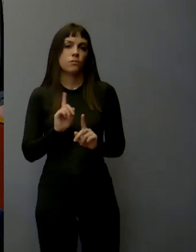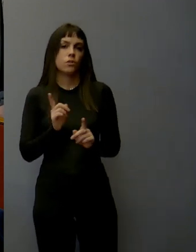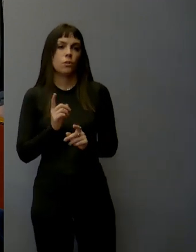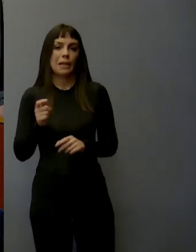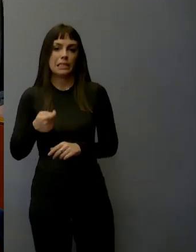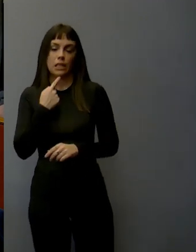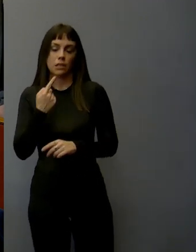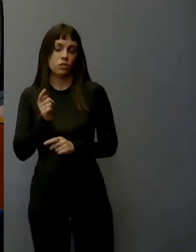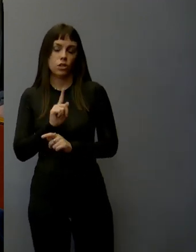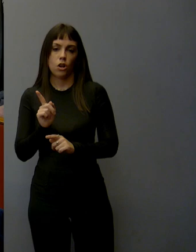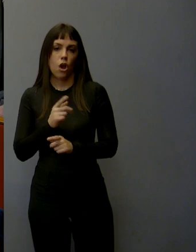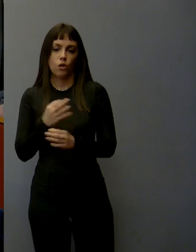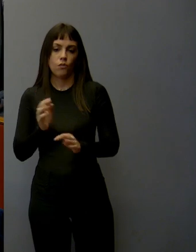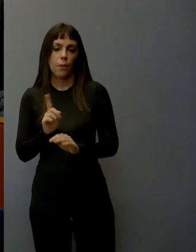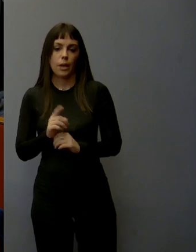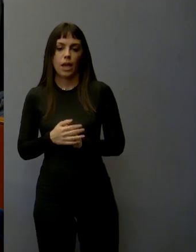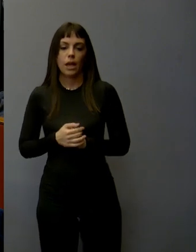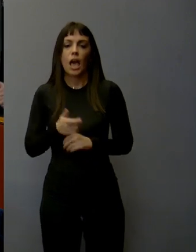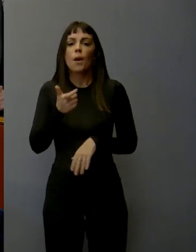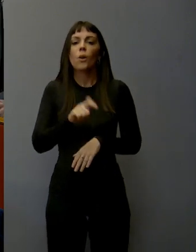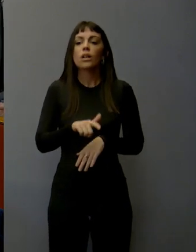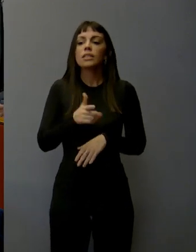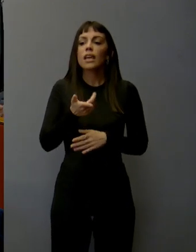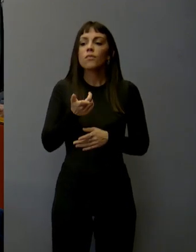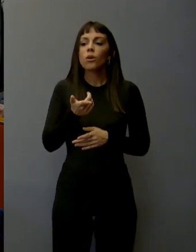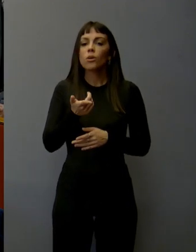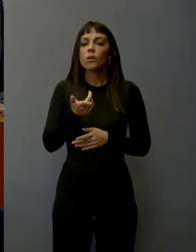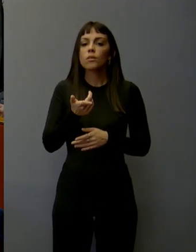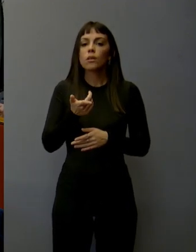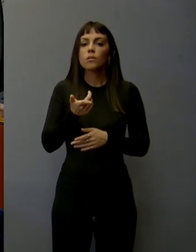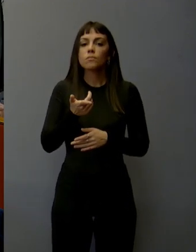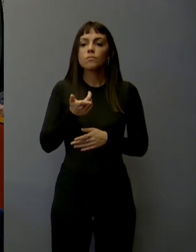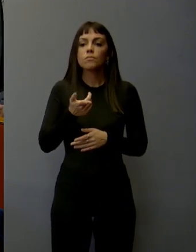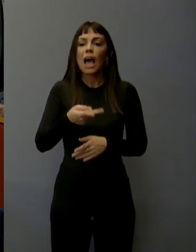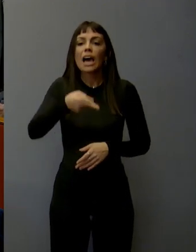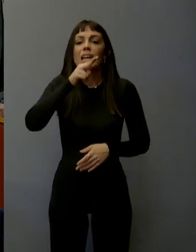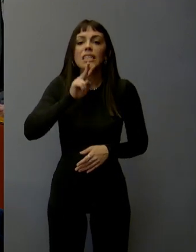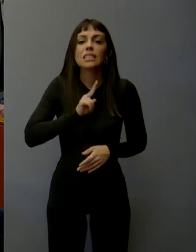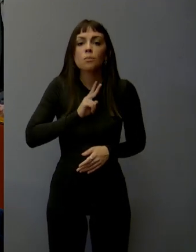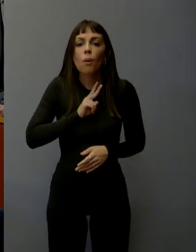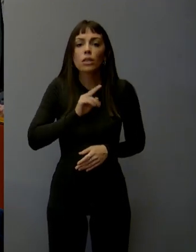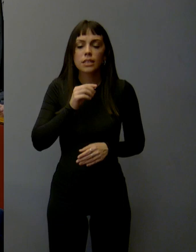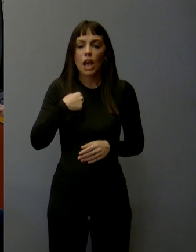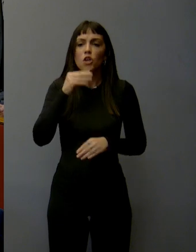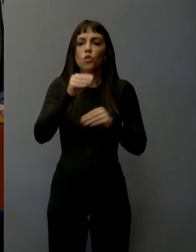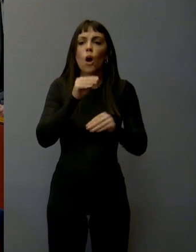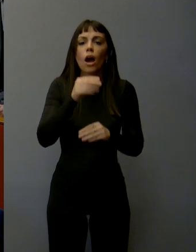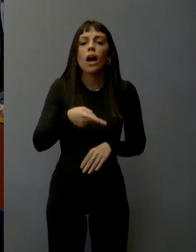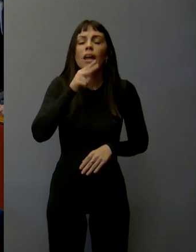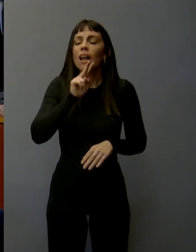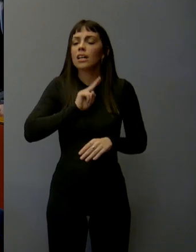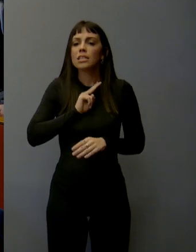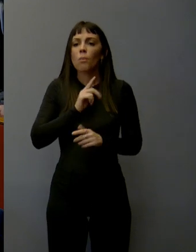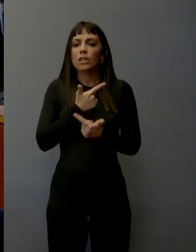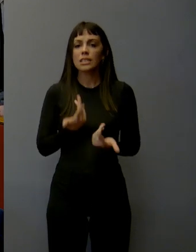le condizioni perché io venga ascoltato perché comunque non c'è stata una risposta alla richiesta cioè perché non è valida